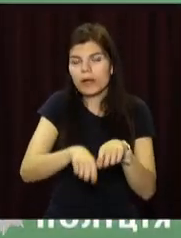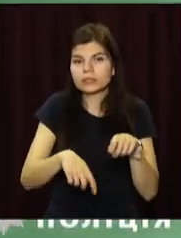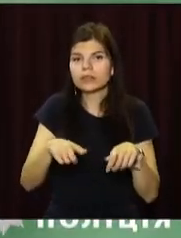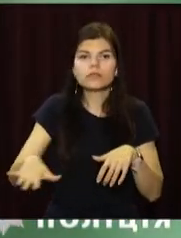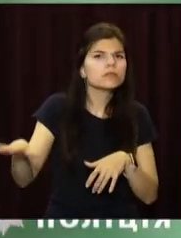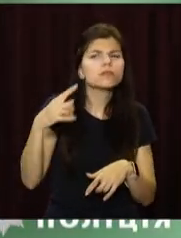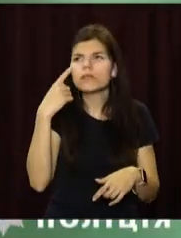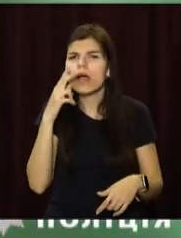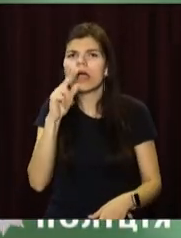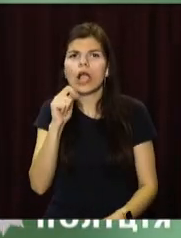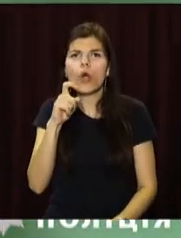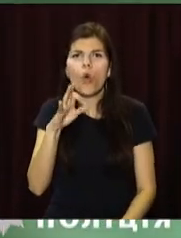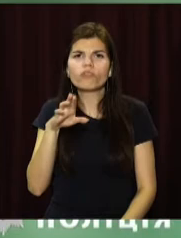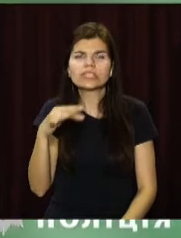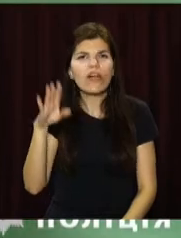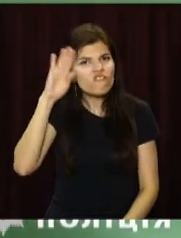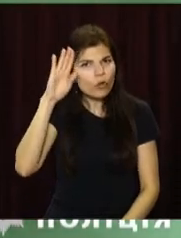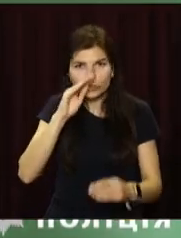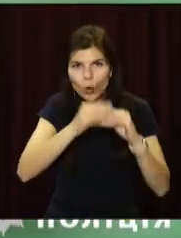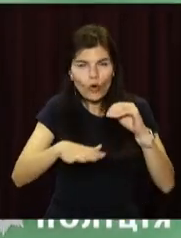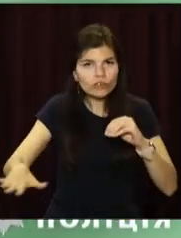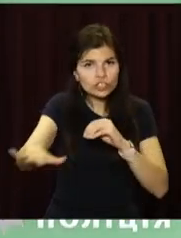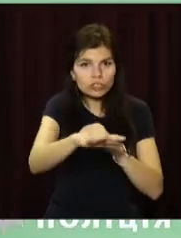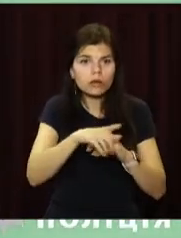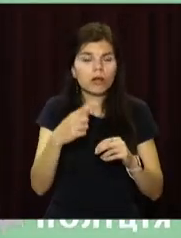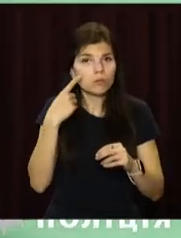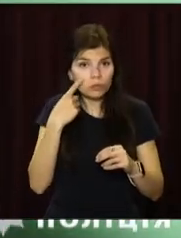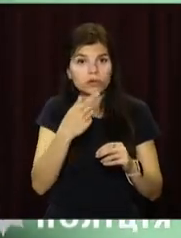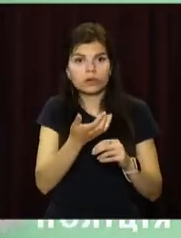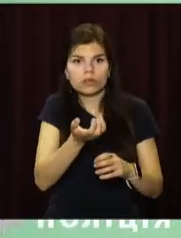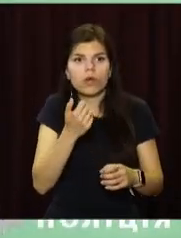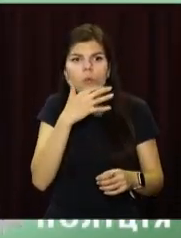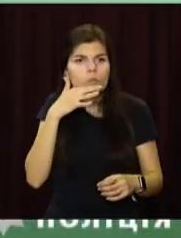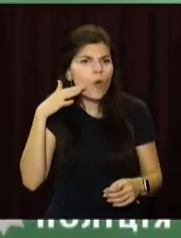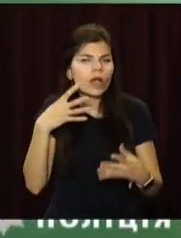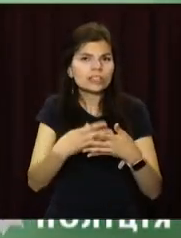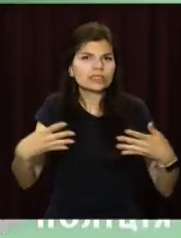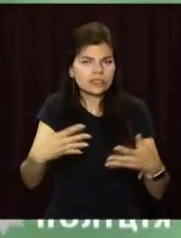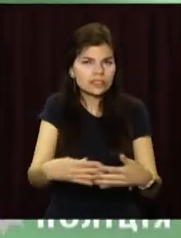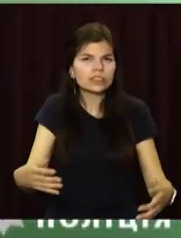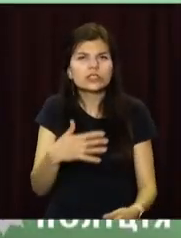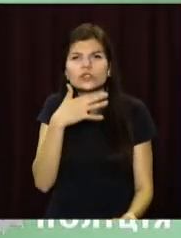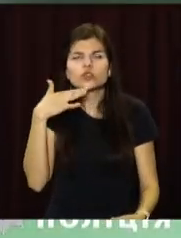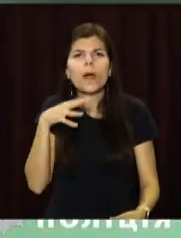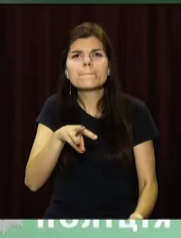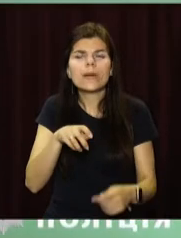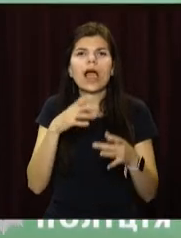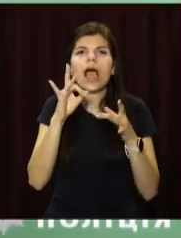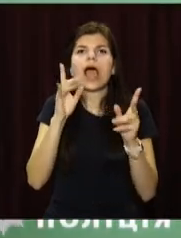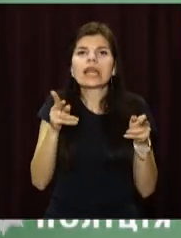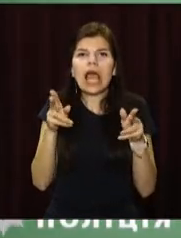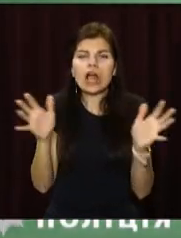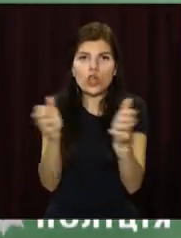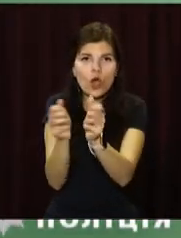акваторію Каховського водосховища, вилучили у незаконних рибалок сотні жилкових сіток, сотні метрів раків. Раколовок,